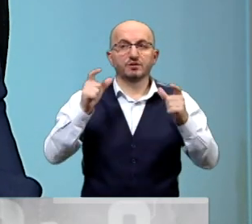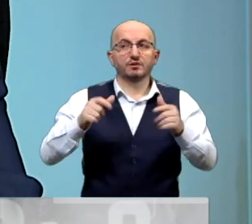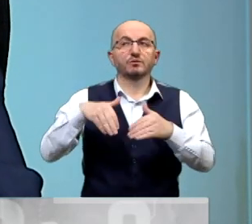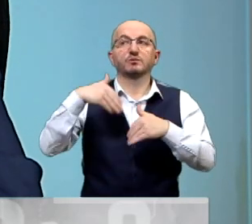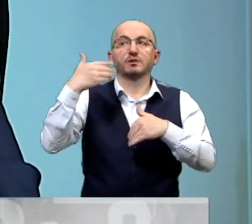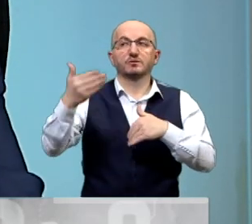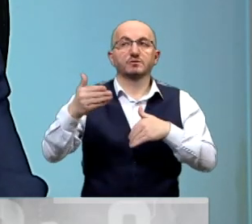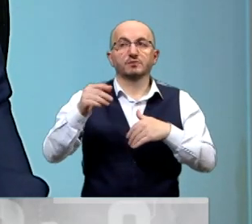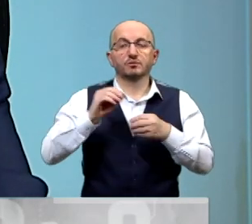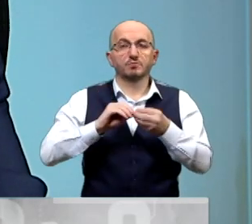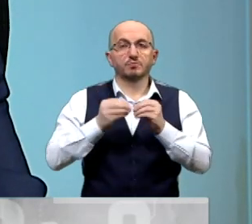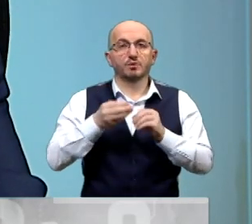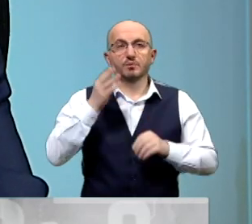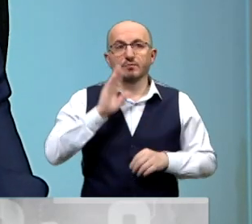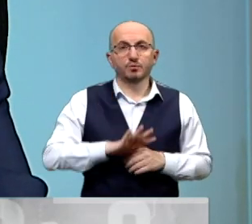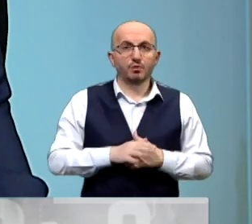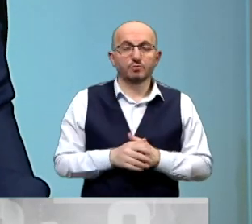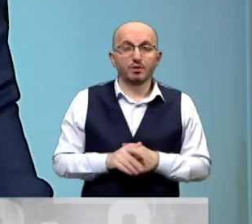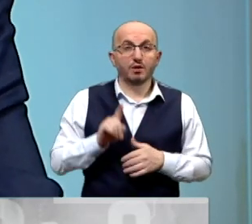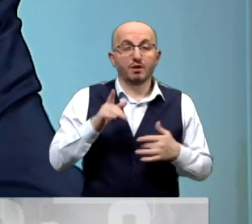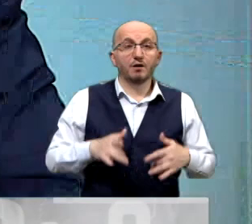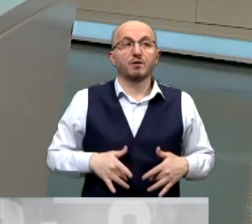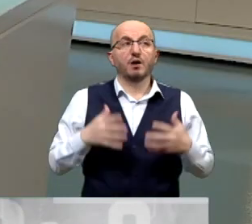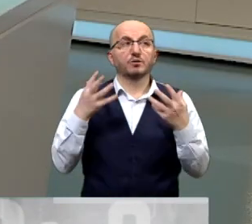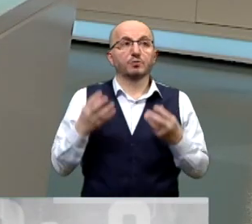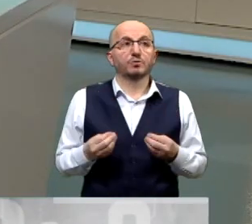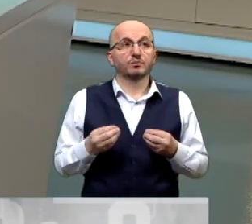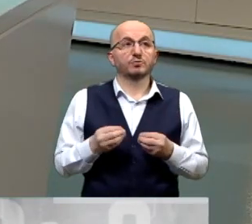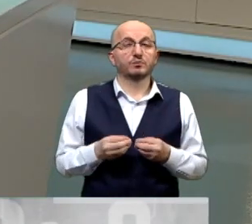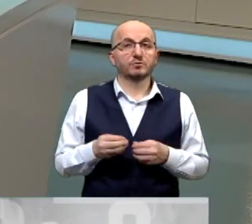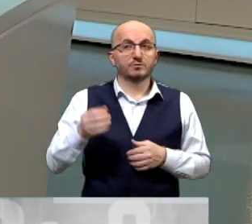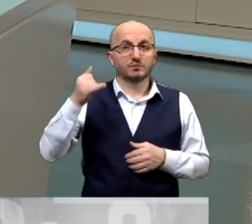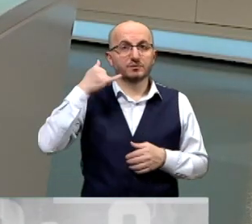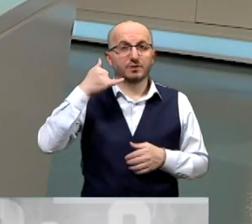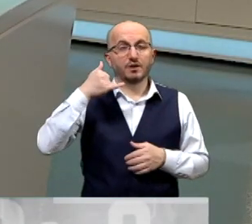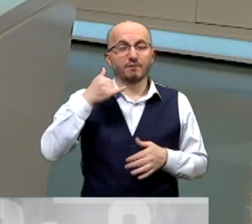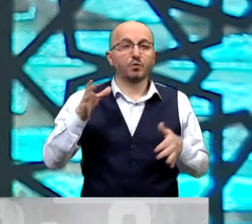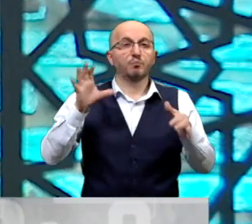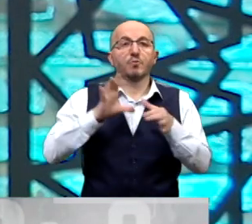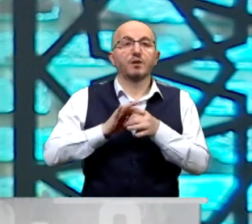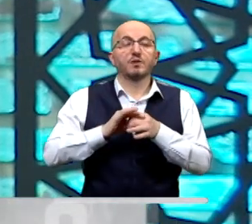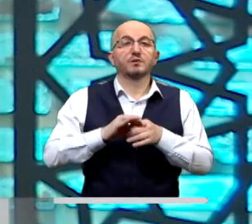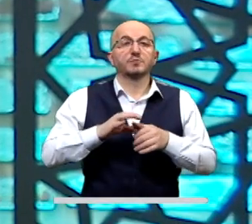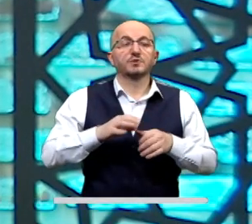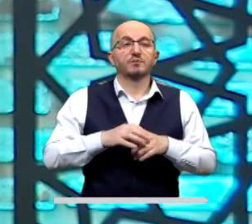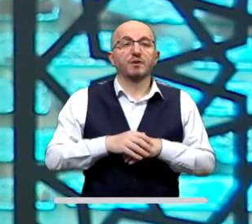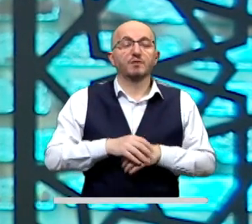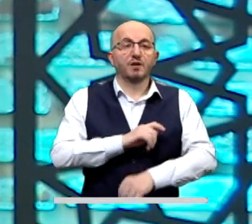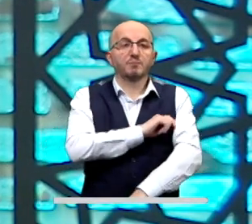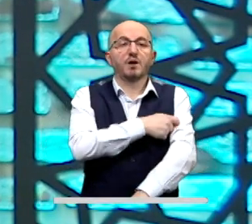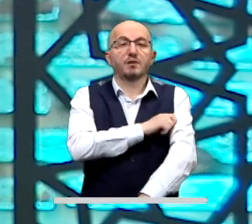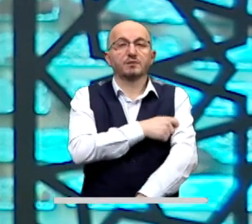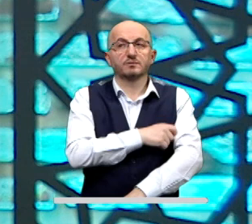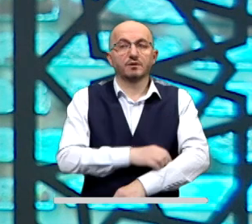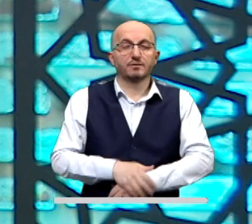onda da bir sakınca yok Allah razı olsun hocam bir telefon bağlantımız daha var sınırlarımızın ötesinden Almanya'dan